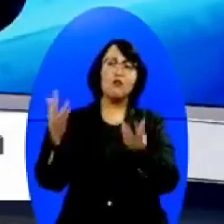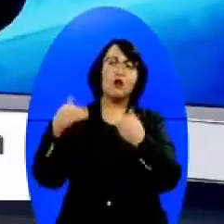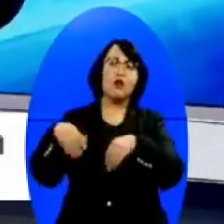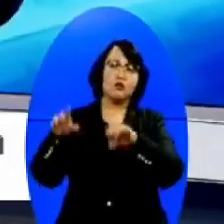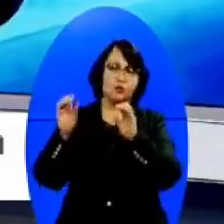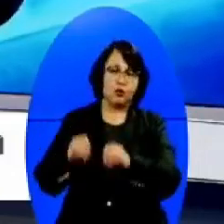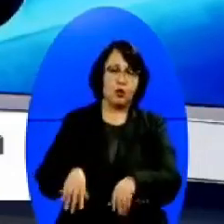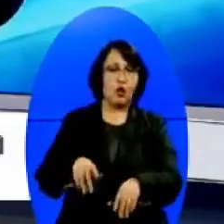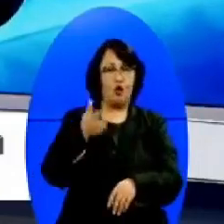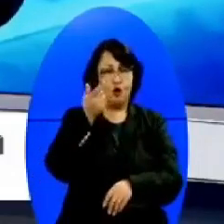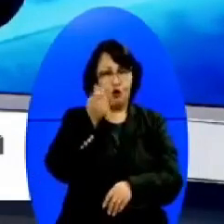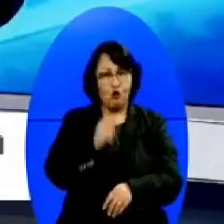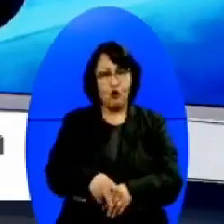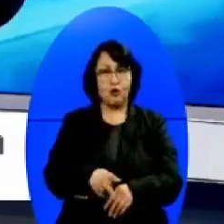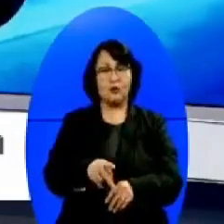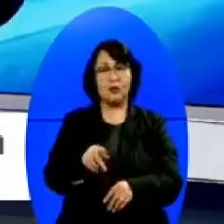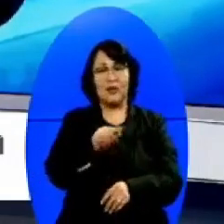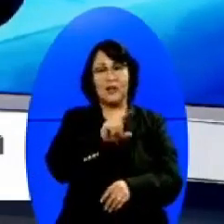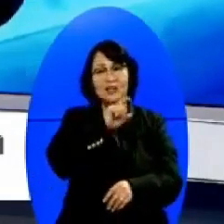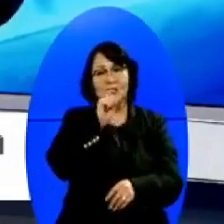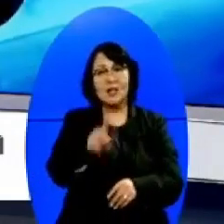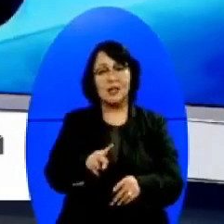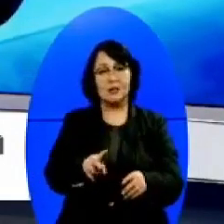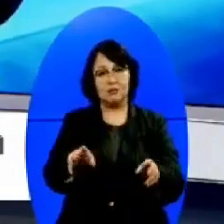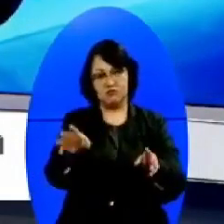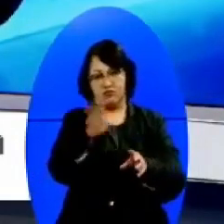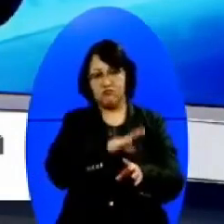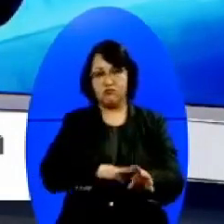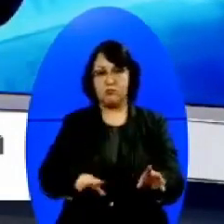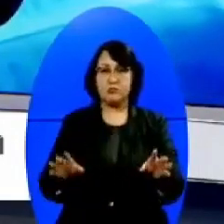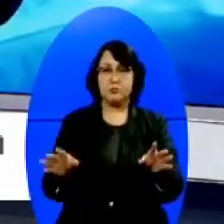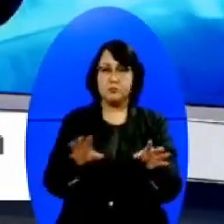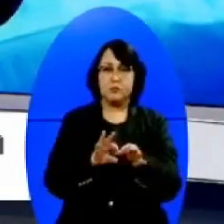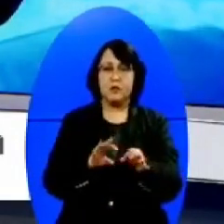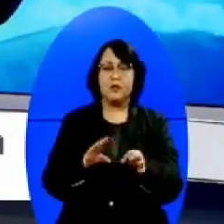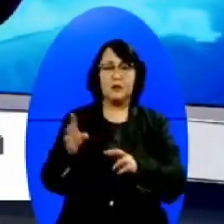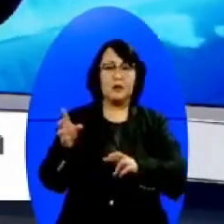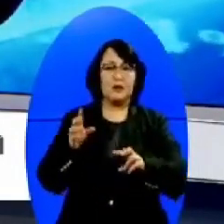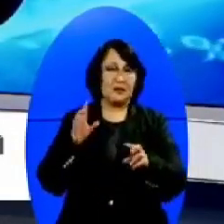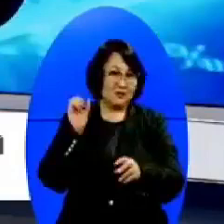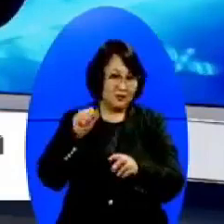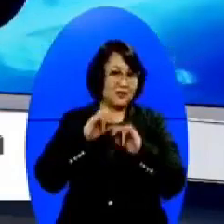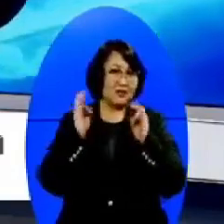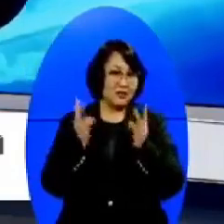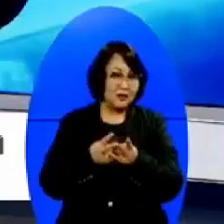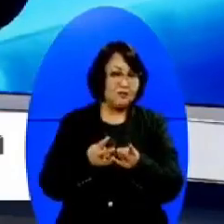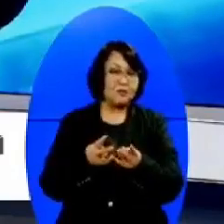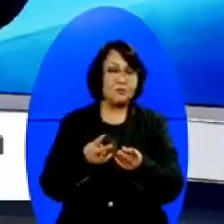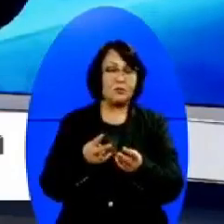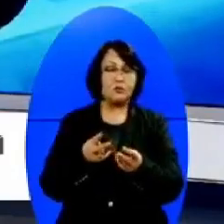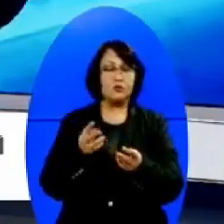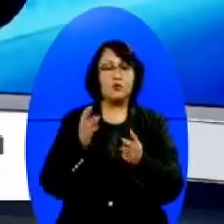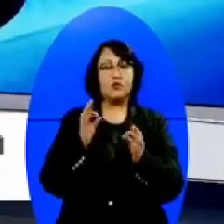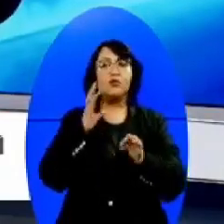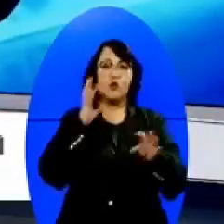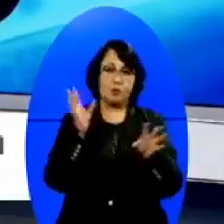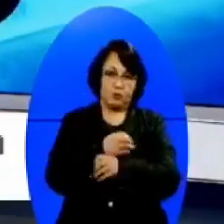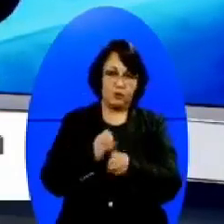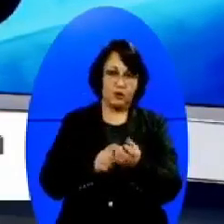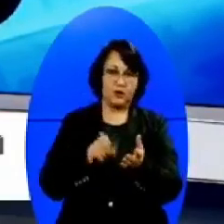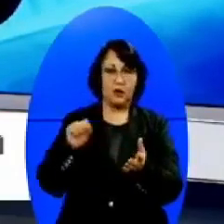зах зээлийн хамгийн том жишээ болох Америк нэгдсэн улсад ч гэсэн бизнесийн маш тодорхой зохицуулалт байд юм байна. За жишээ нь Америк нэгдсэн улсын Колорадо